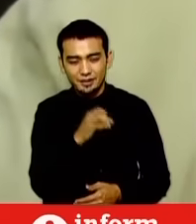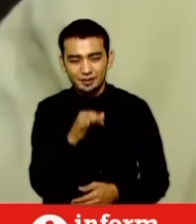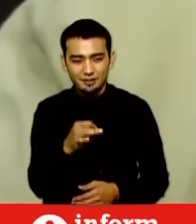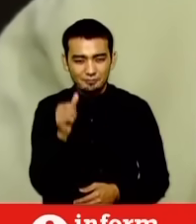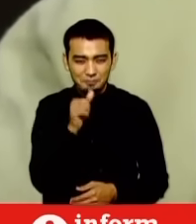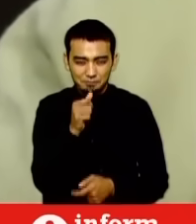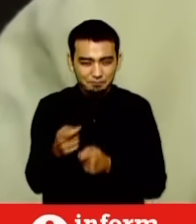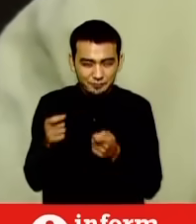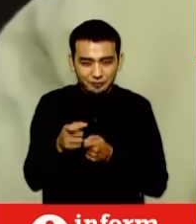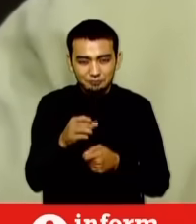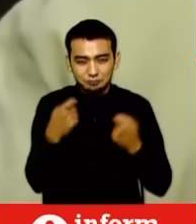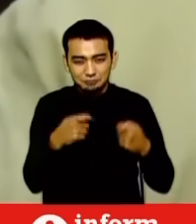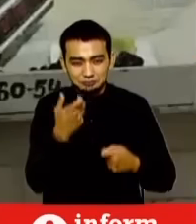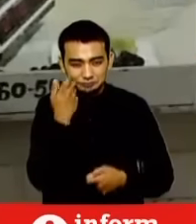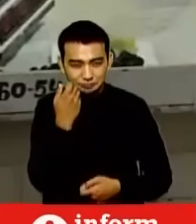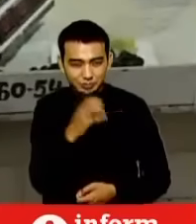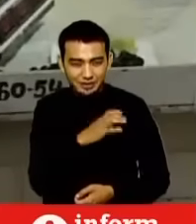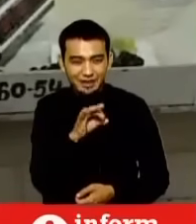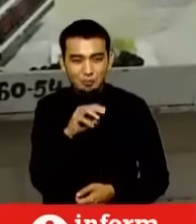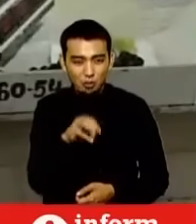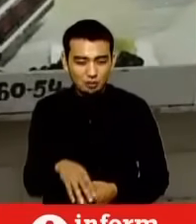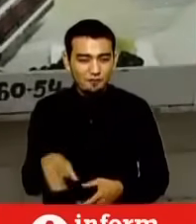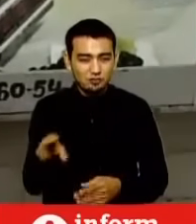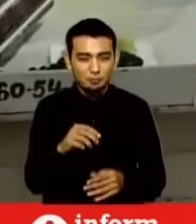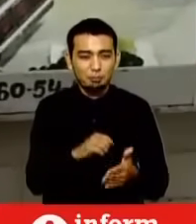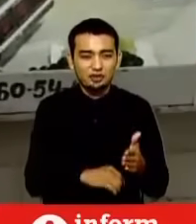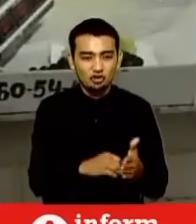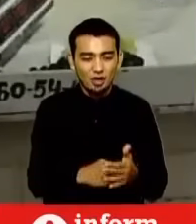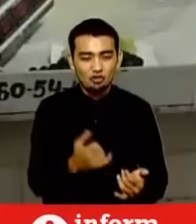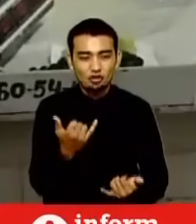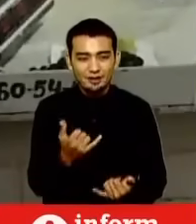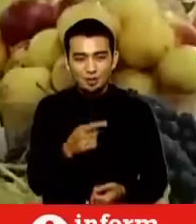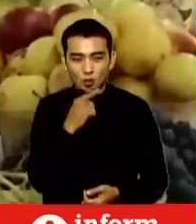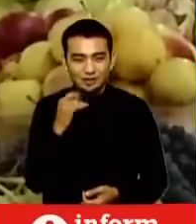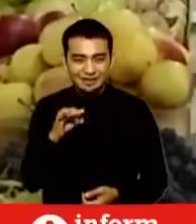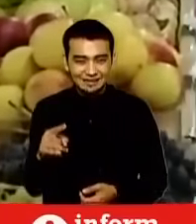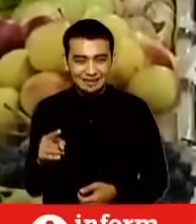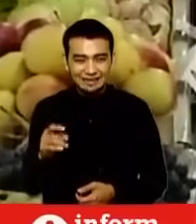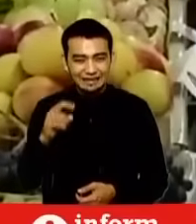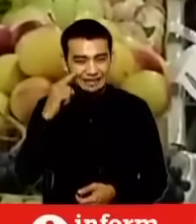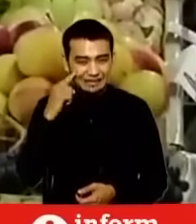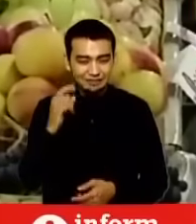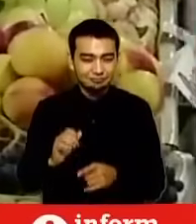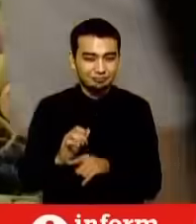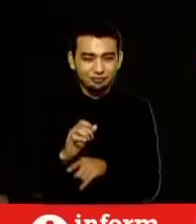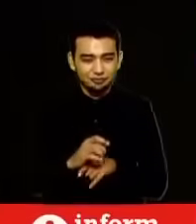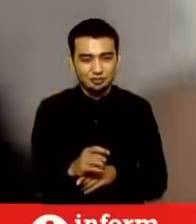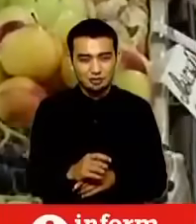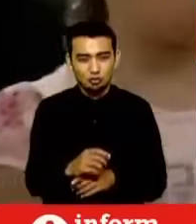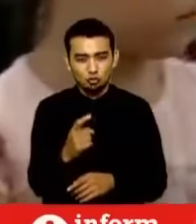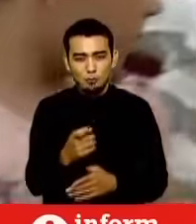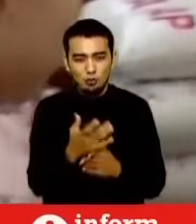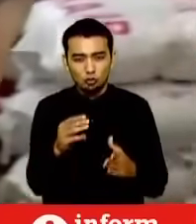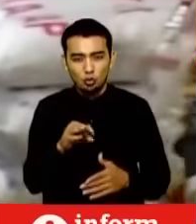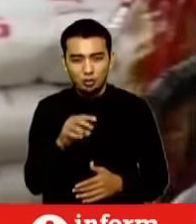көлеңкелі қант импортының артуына дәл осы дәл себеп болып отыр. Яғни қазір Ресейден Қырғызстанға жөнелтілген транзит көліктер жүздеген тонна